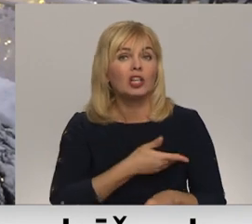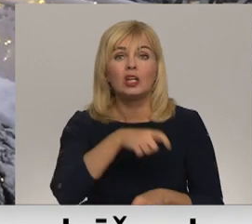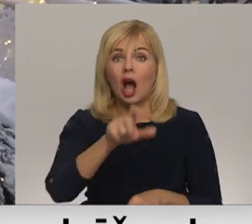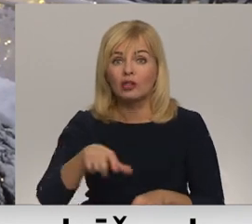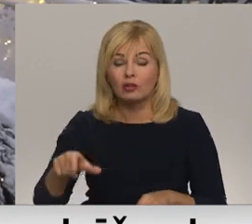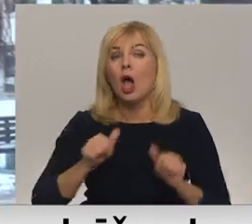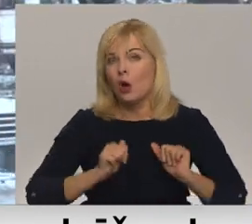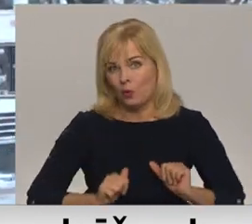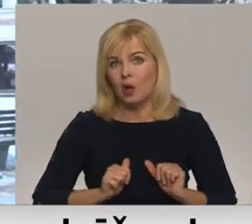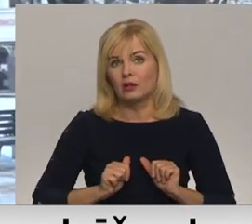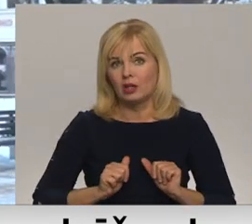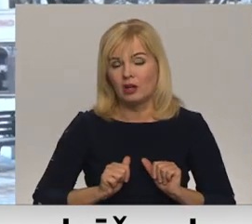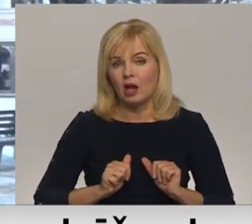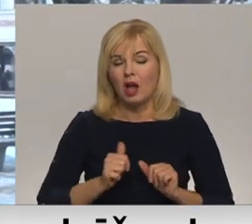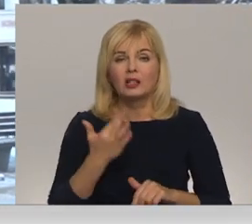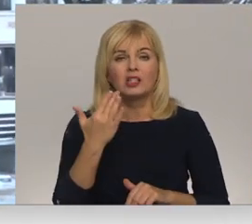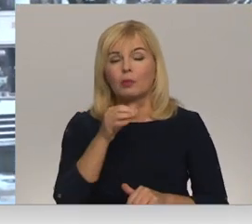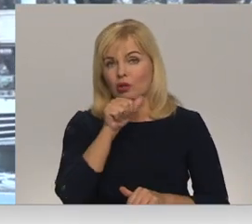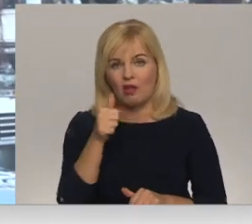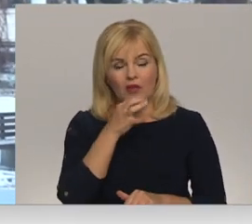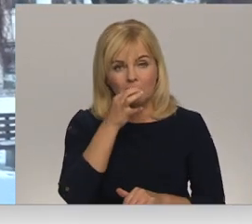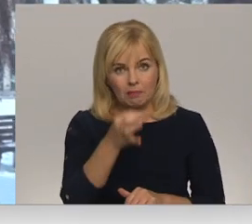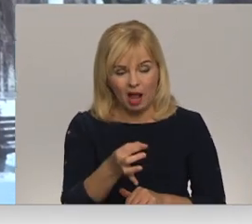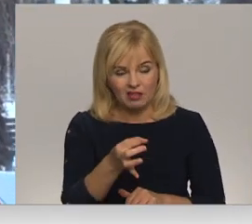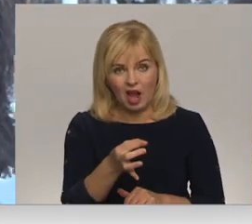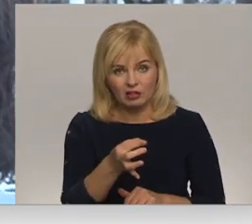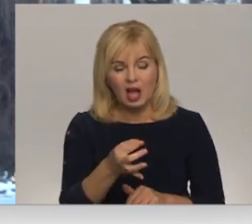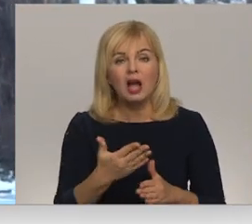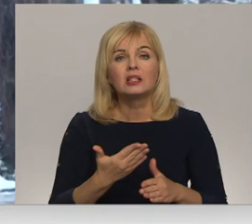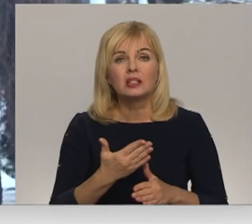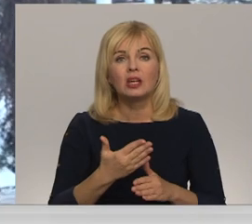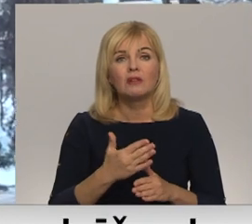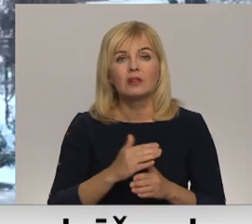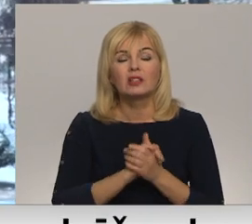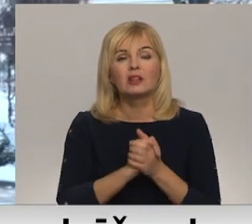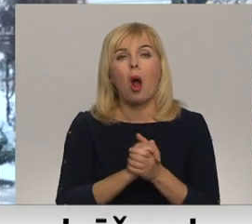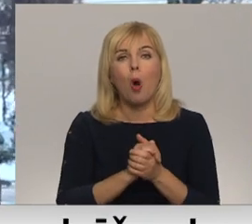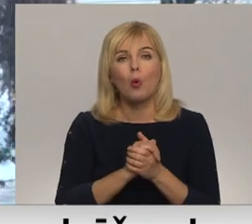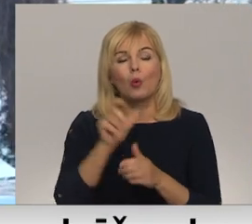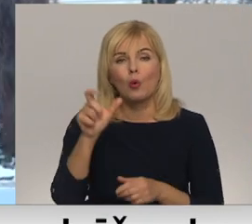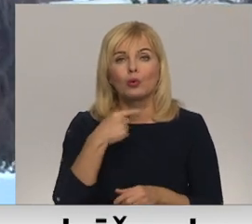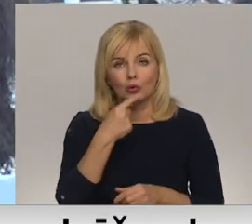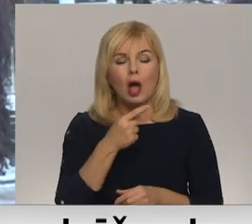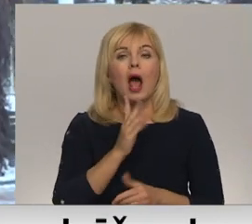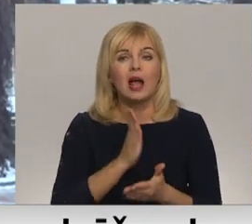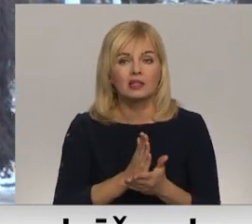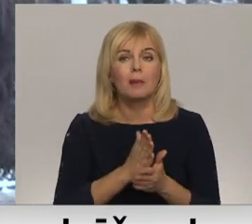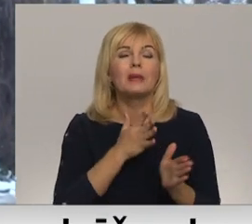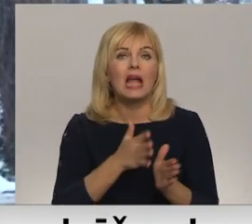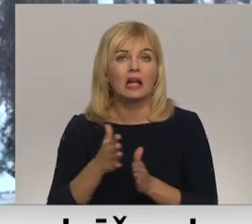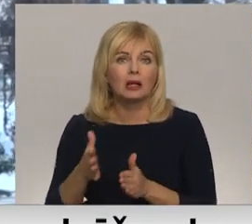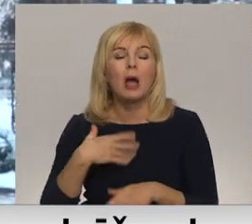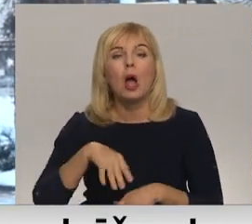Ja godīgi, es tā cipros nevaru pateikt, bet ar dzīves draugu runājām, ka esam ietekmēti, jā. Mums